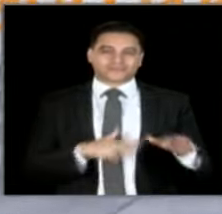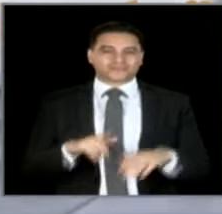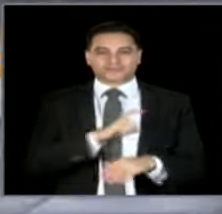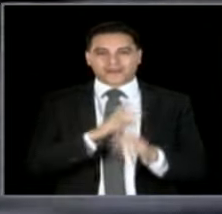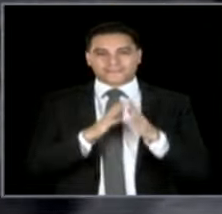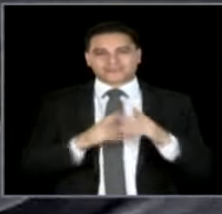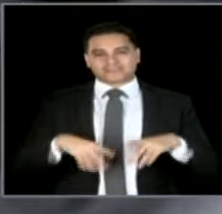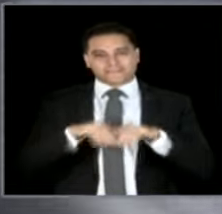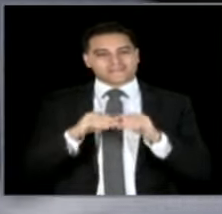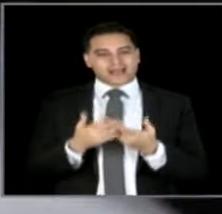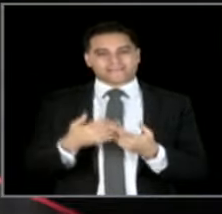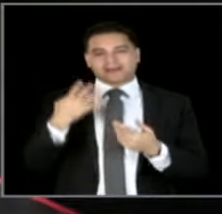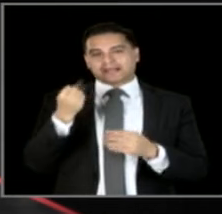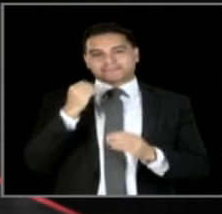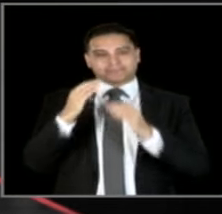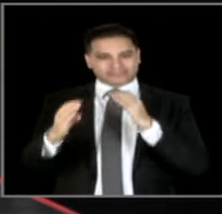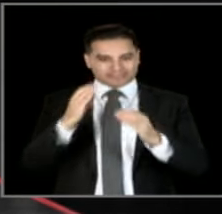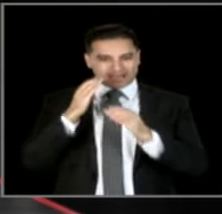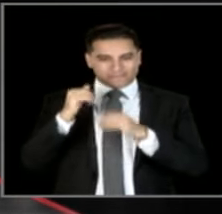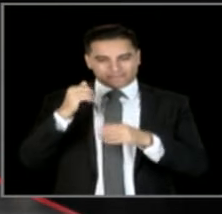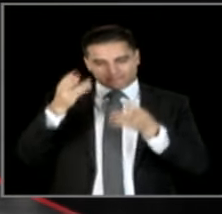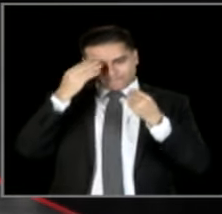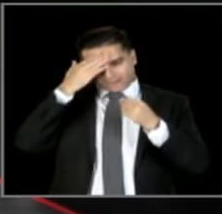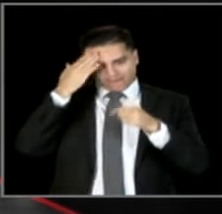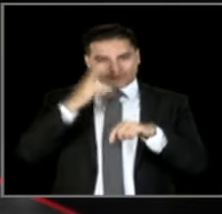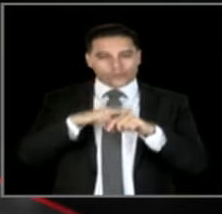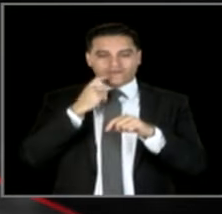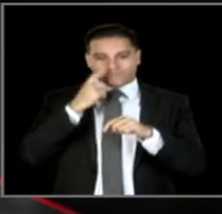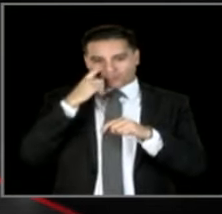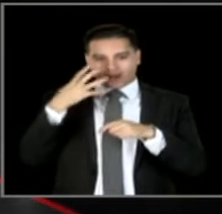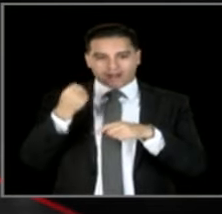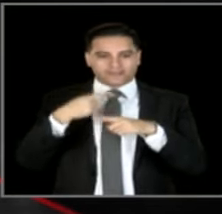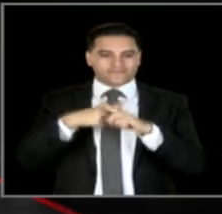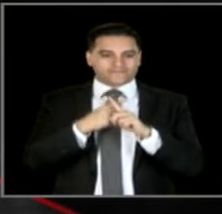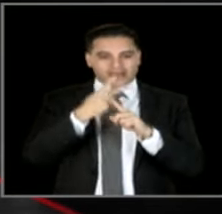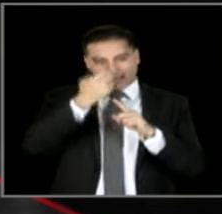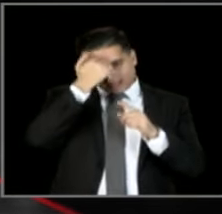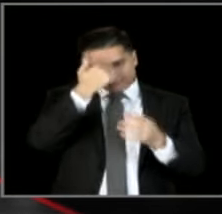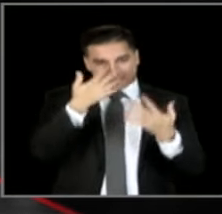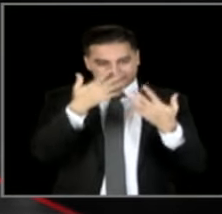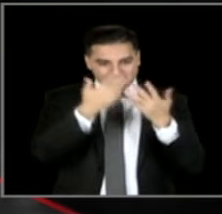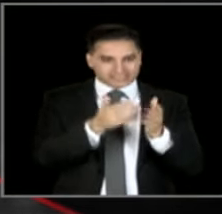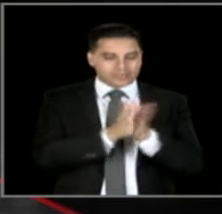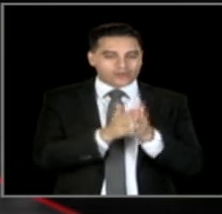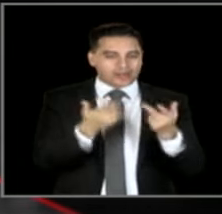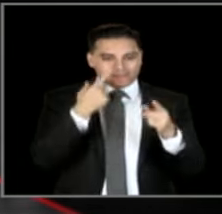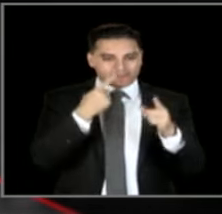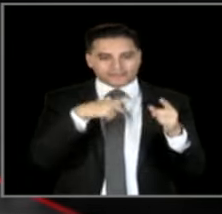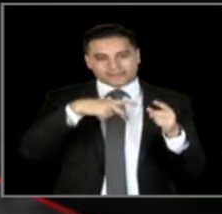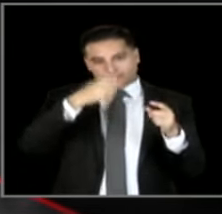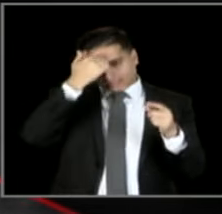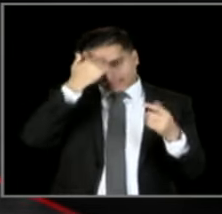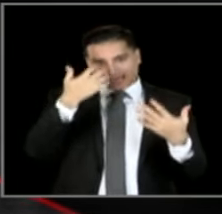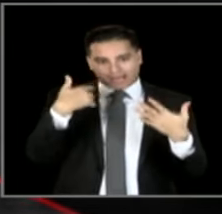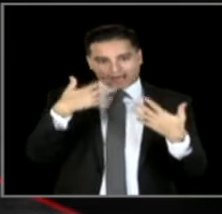وبكده طلاب مصر جمعوا 40 نقطة في فقرة المعرفة والفنون، وكل نقطة ب2000 جنيه بما يساوي